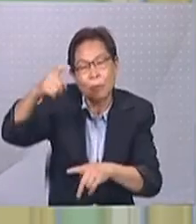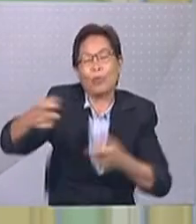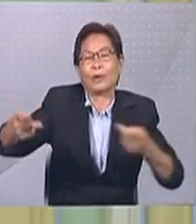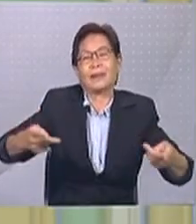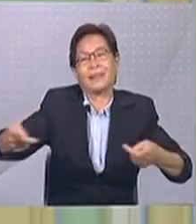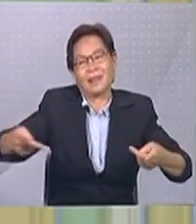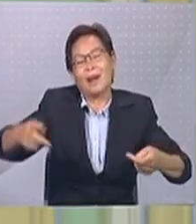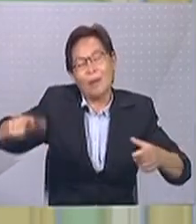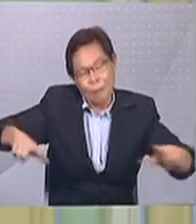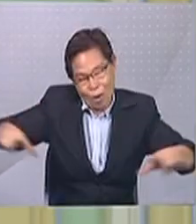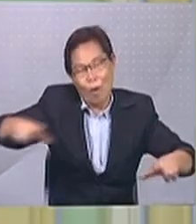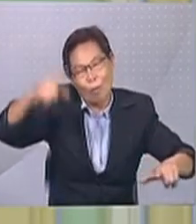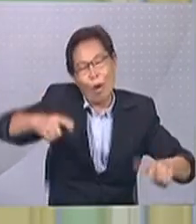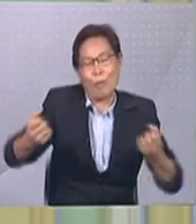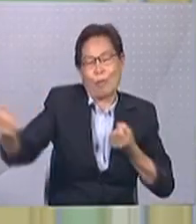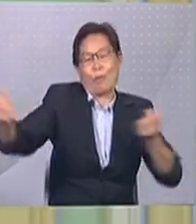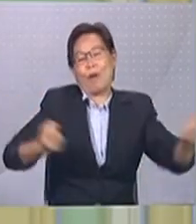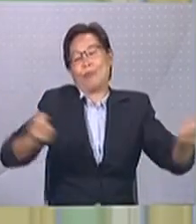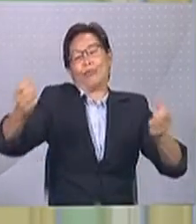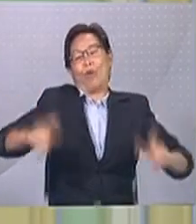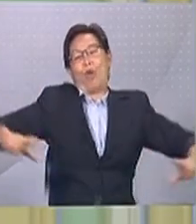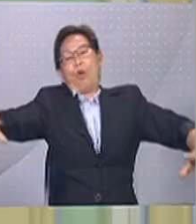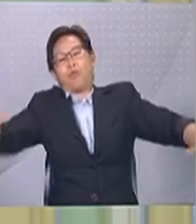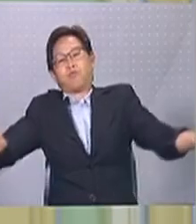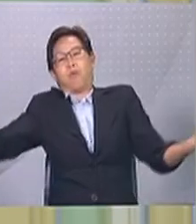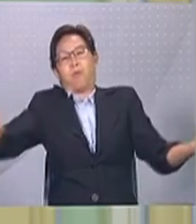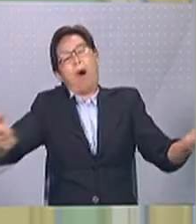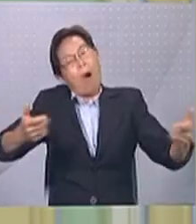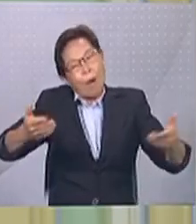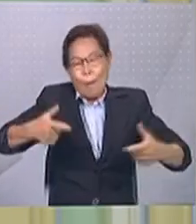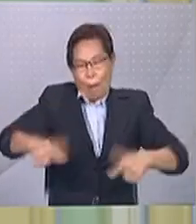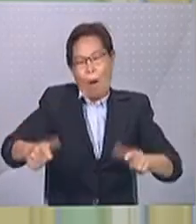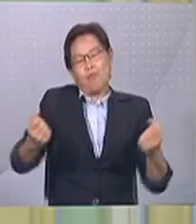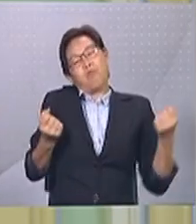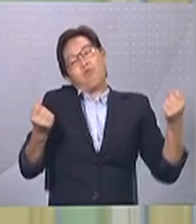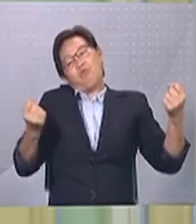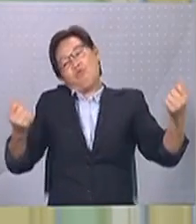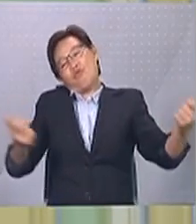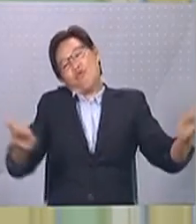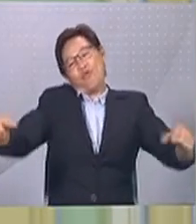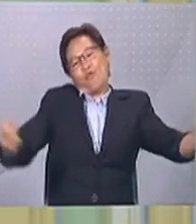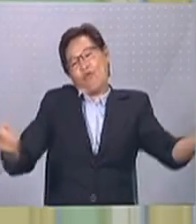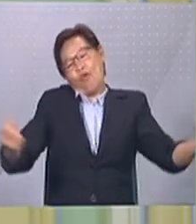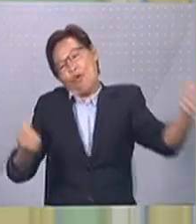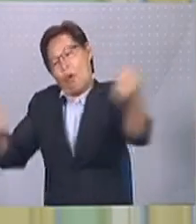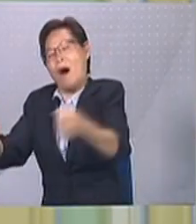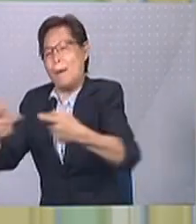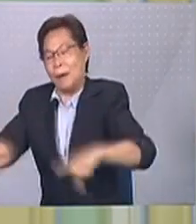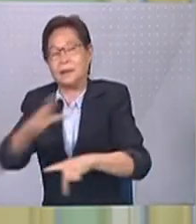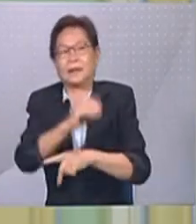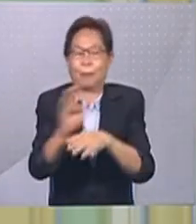Pemandu lori untuk mengangkut ikan tersebut dibenarkan untuk membawa ke pasar. Dan peniaga-peniaga di pasar